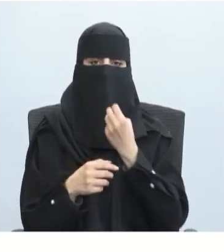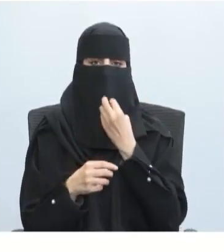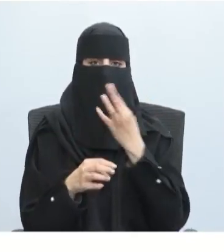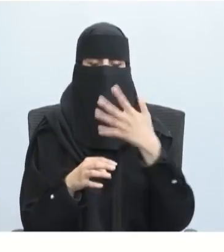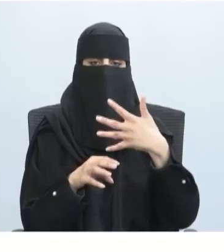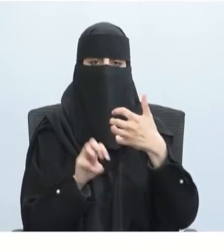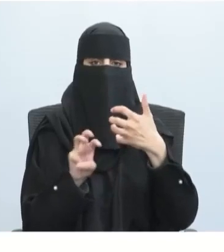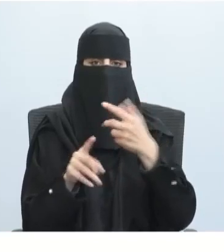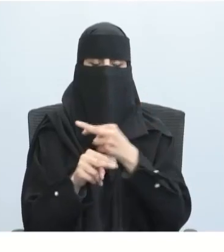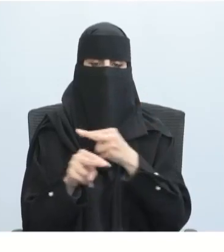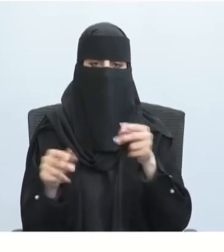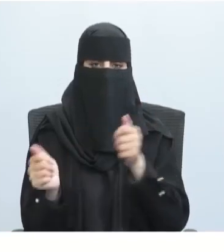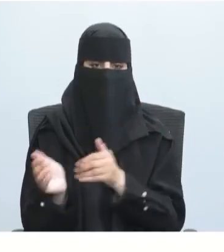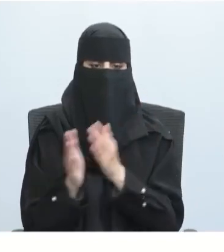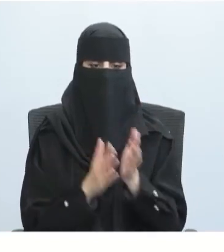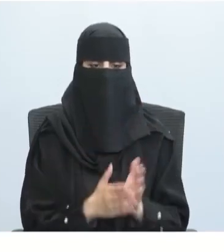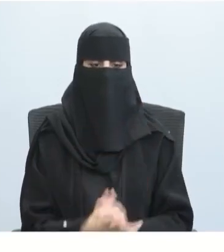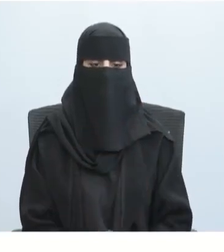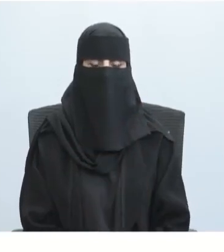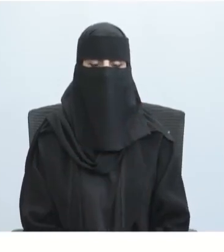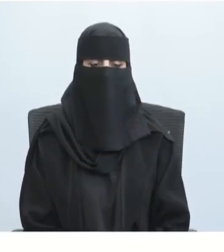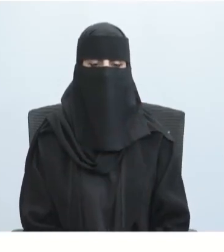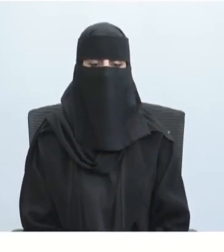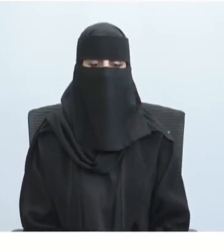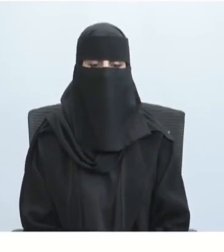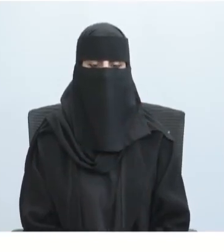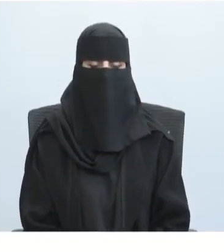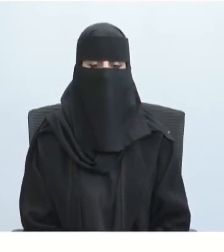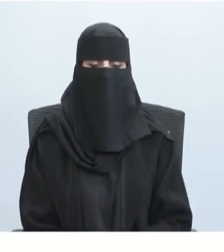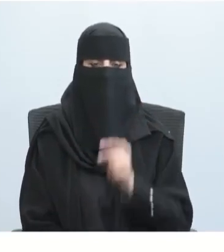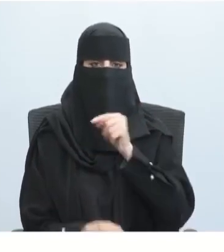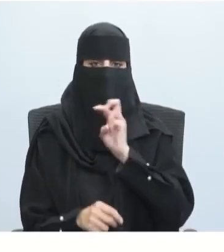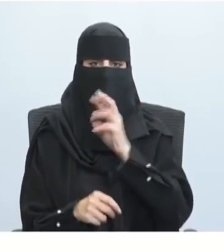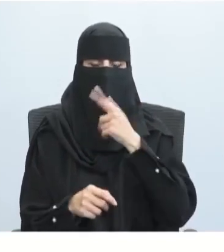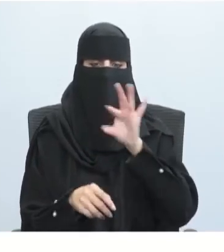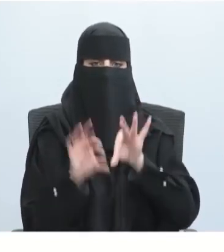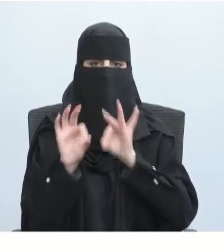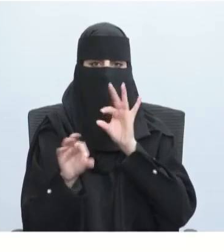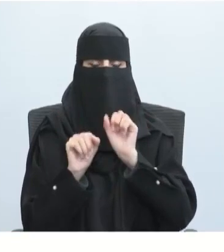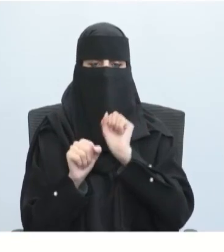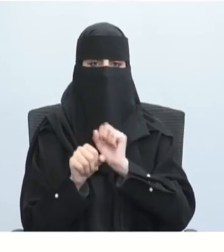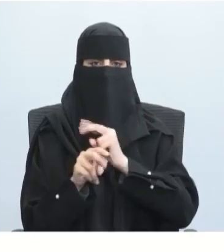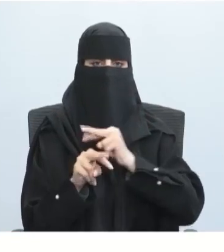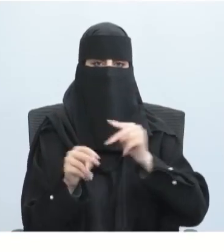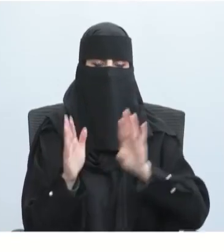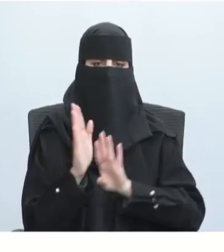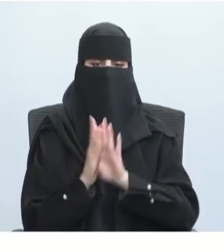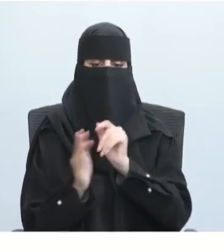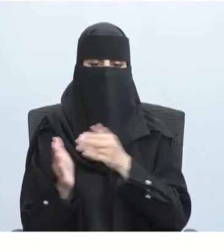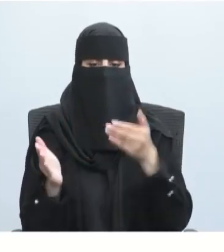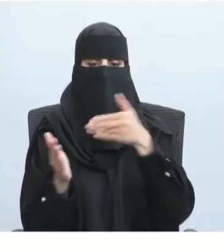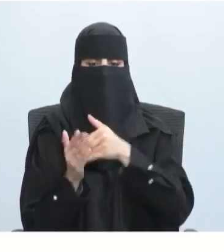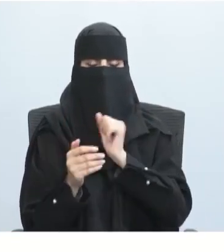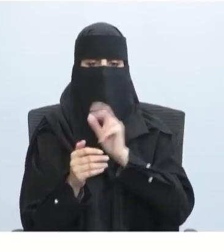550,000 وبالتاكيد بهذه الطريقه تقوم الشركات باختيار بين الاستثمارات بين المنتجات اخيرا ذكرنا